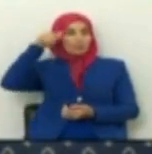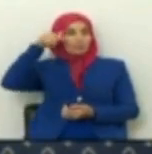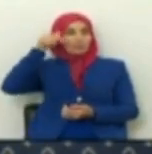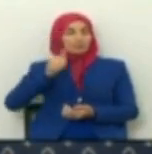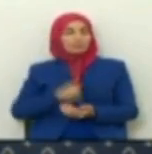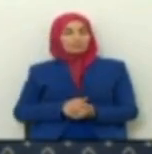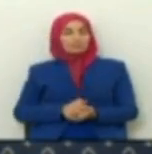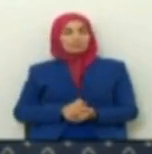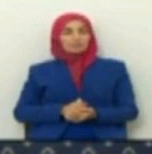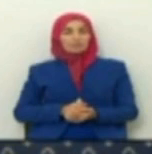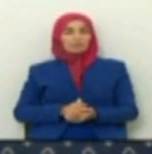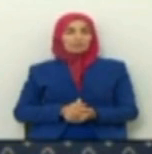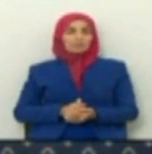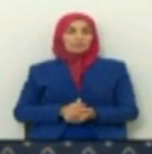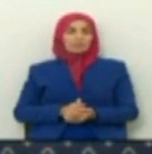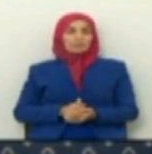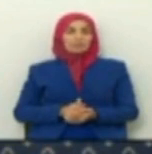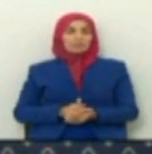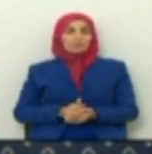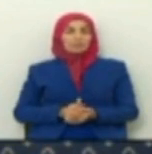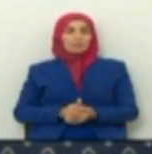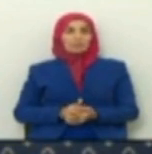الجمهورية في